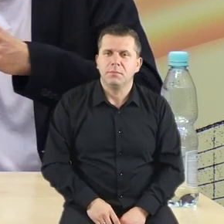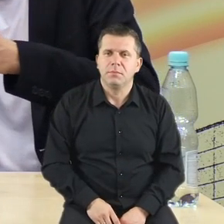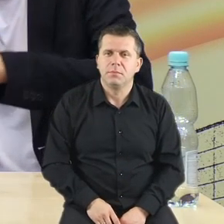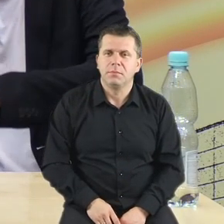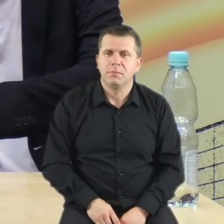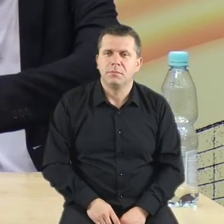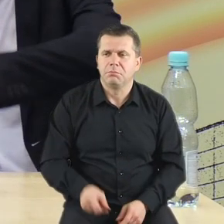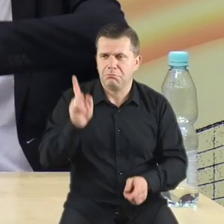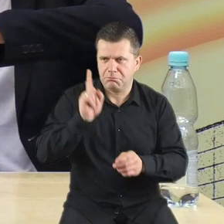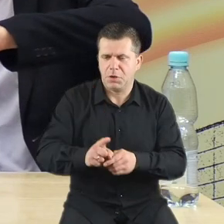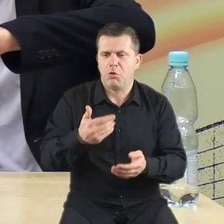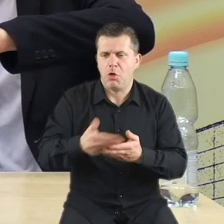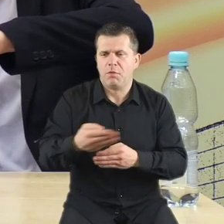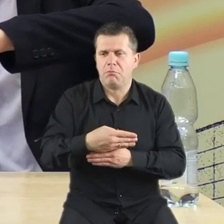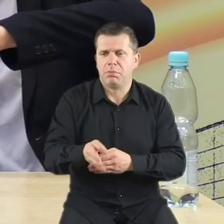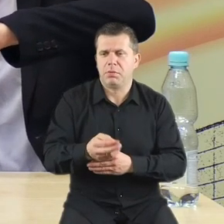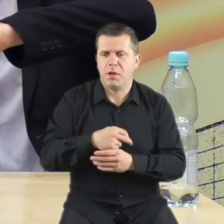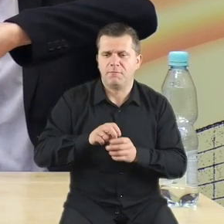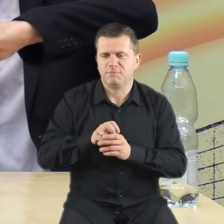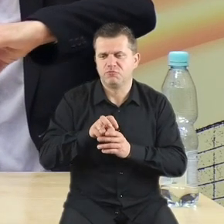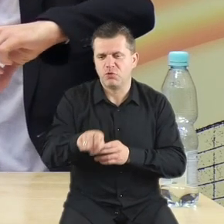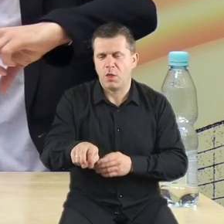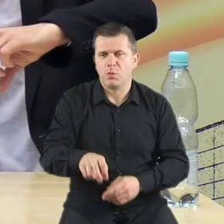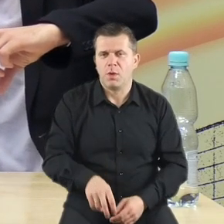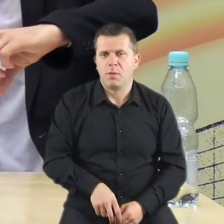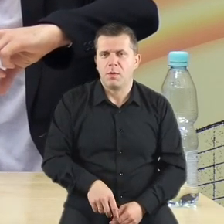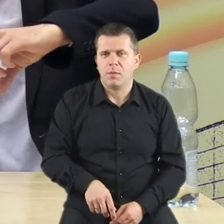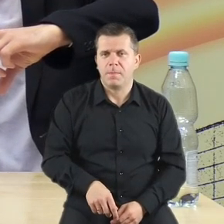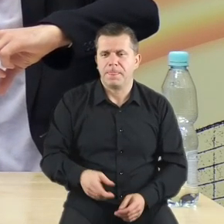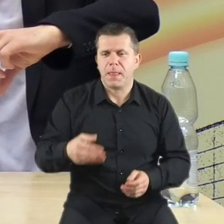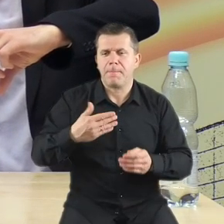otworzyło się, wszedłem, to była taka długa brama,